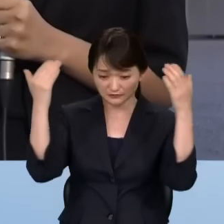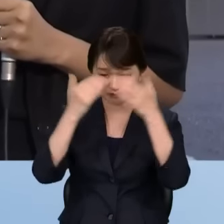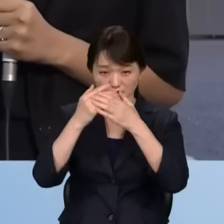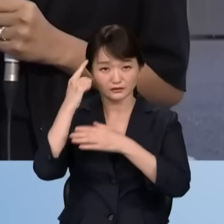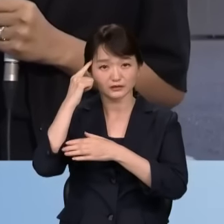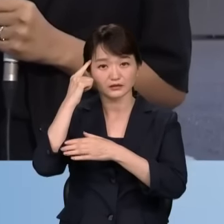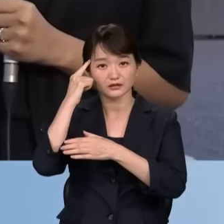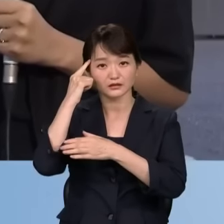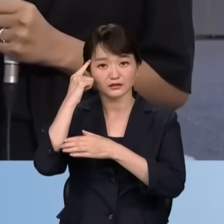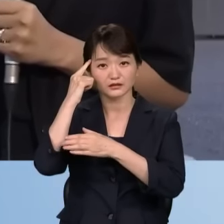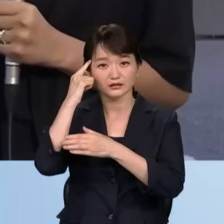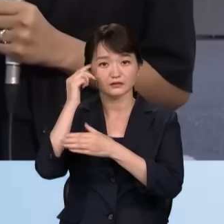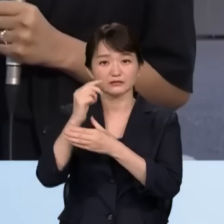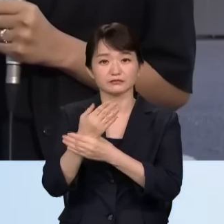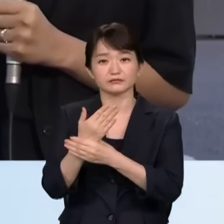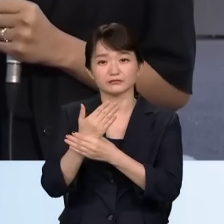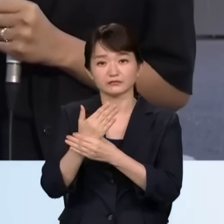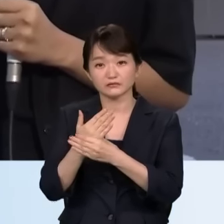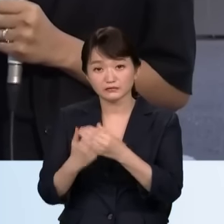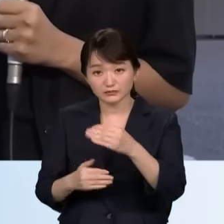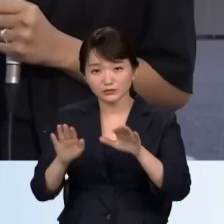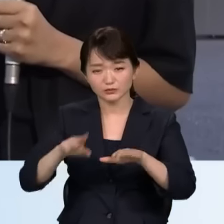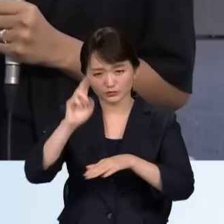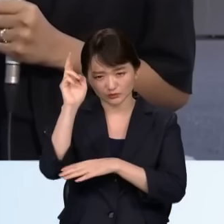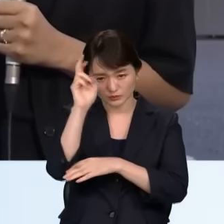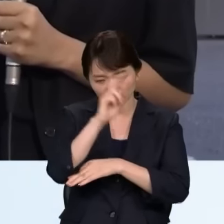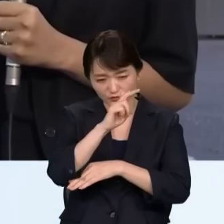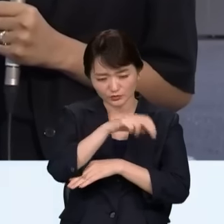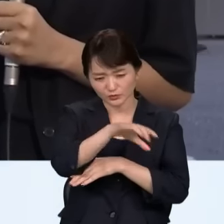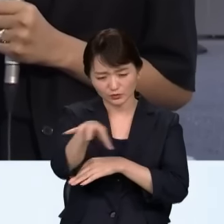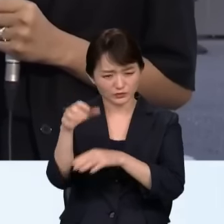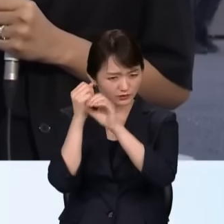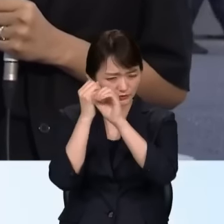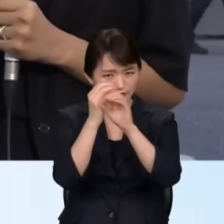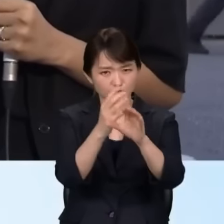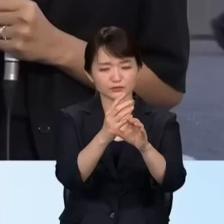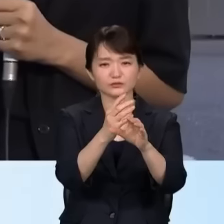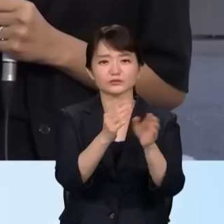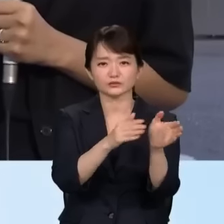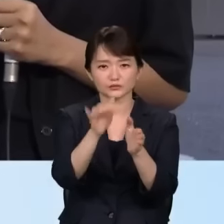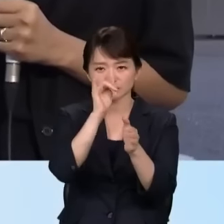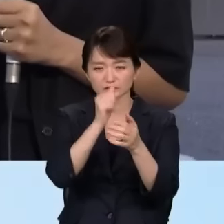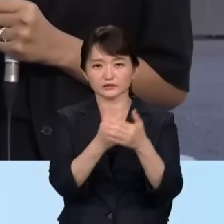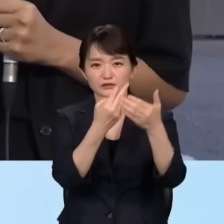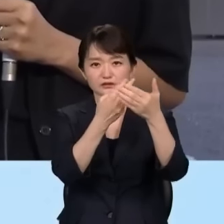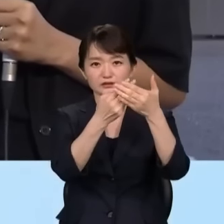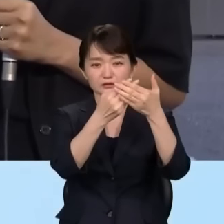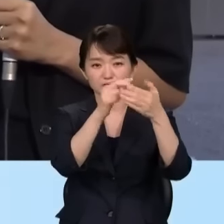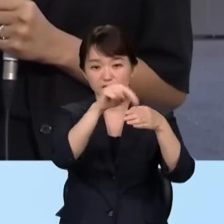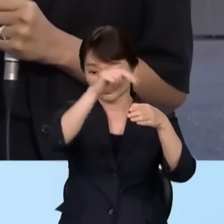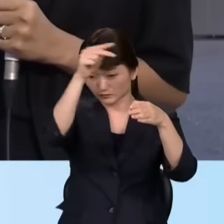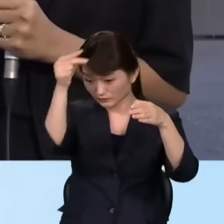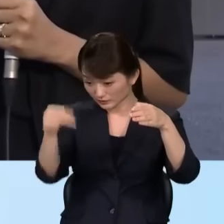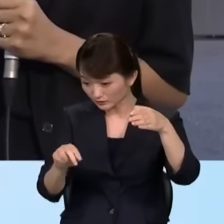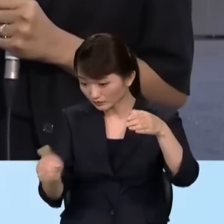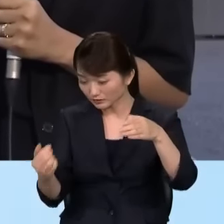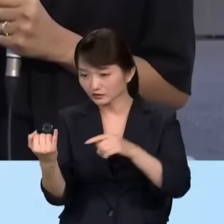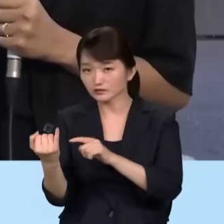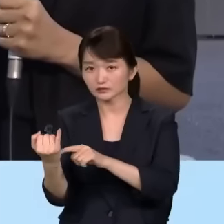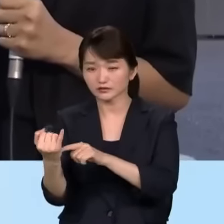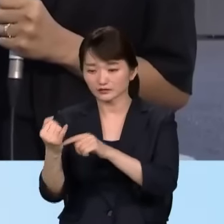나간 모습이다가 오늘 오전부터는 하나둘씩 빈소가 마련되기 시작했습니다. 그 창밖으로 뛰어내렸다가 끝내 숨진 여성의